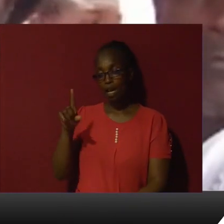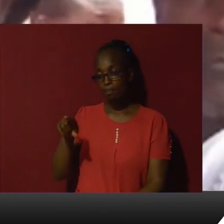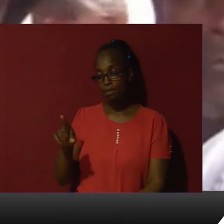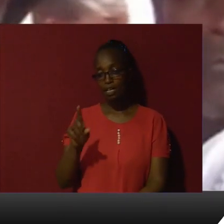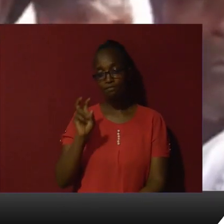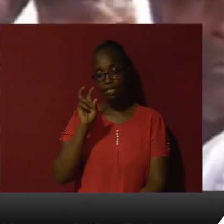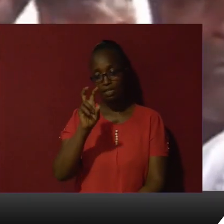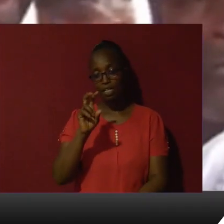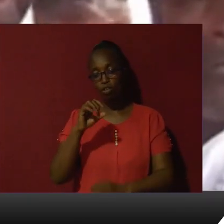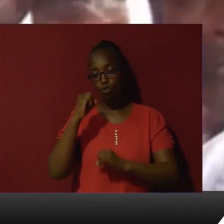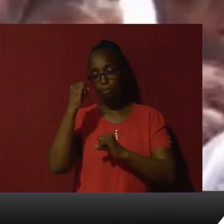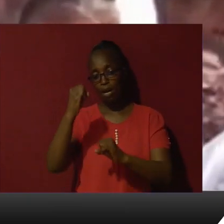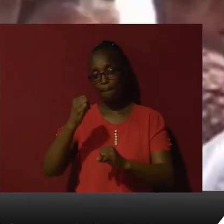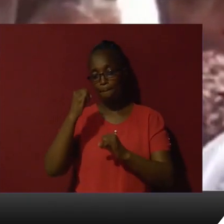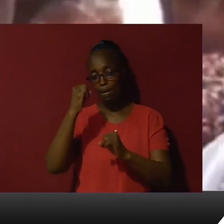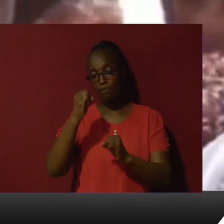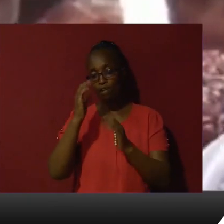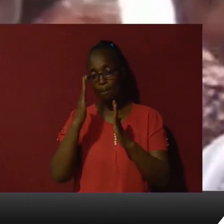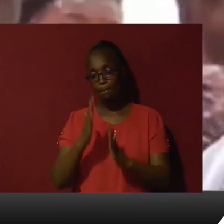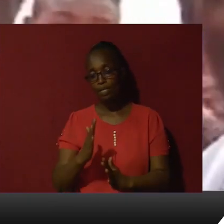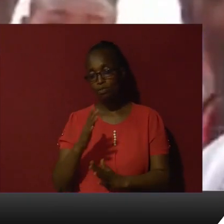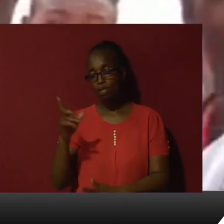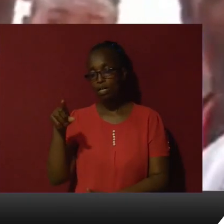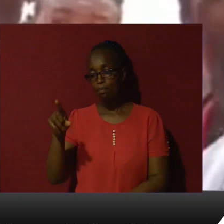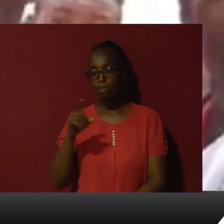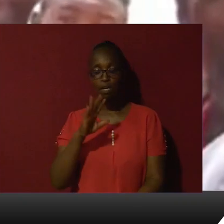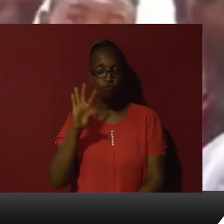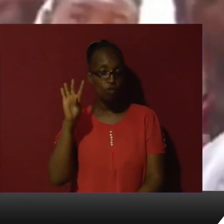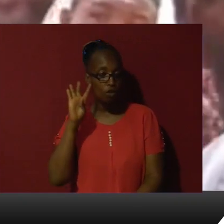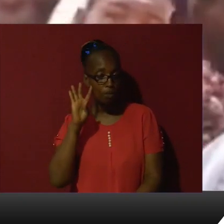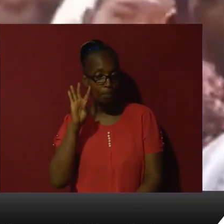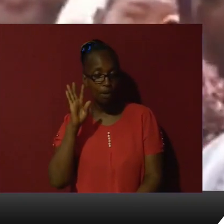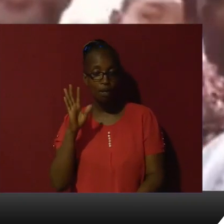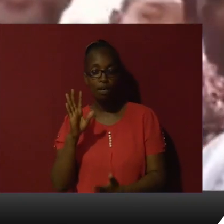mtu shubabu na ataendesha kazi yake na atatii,